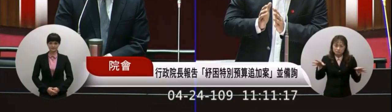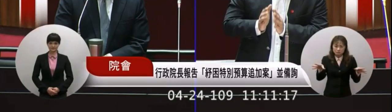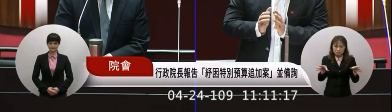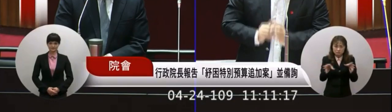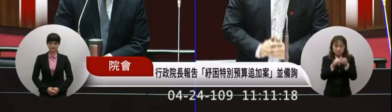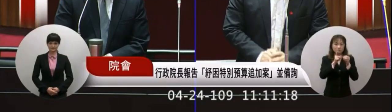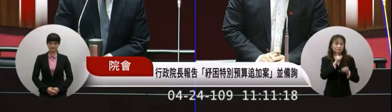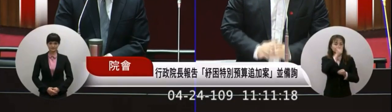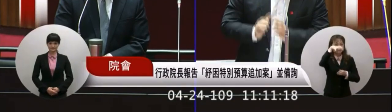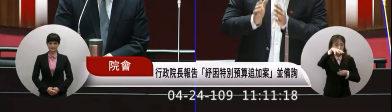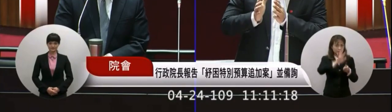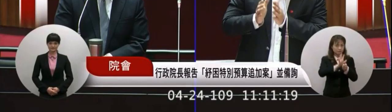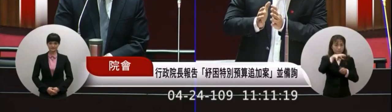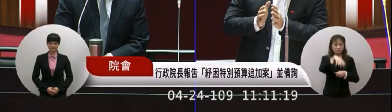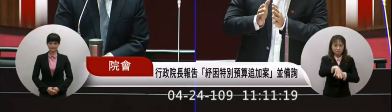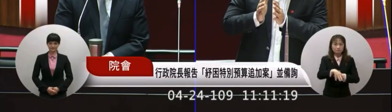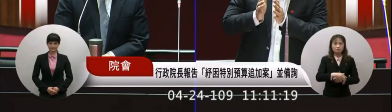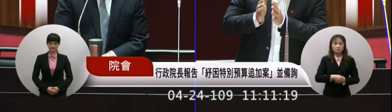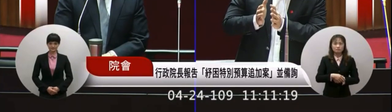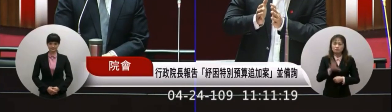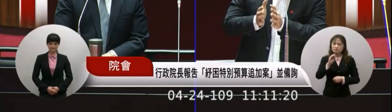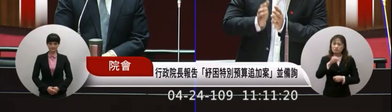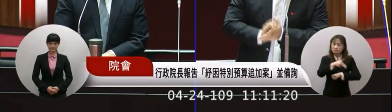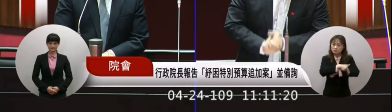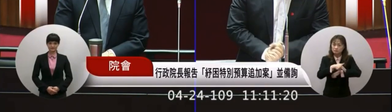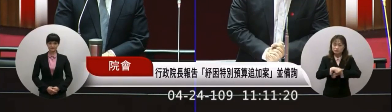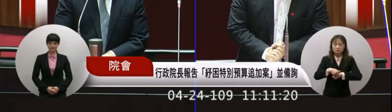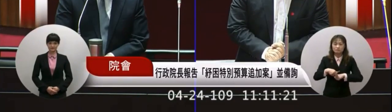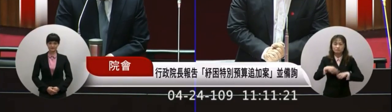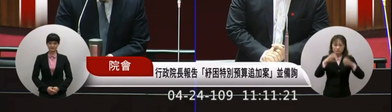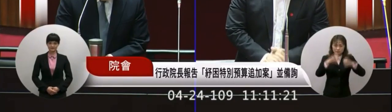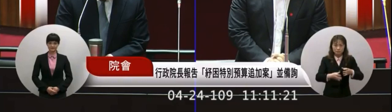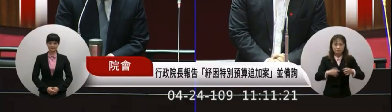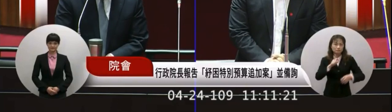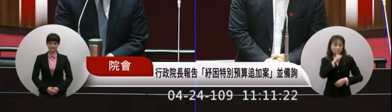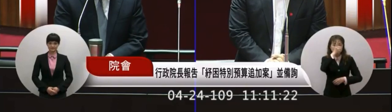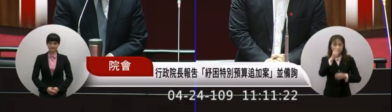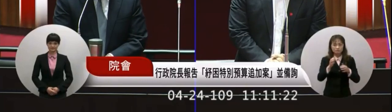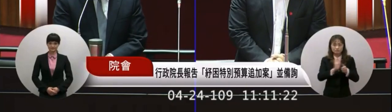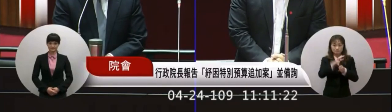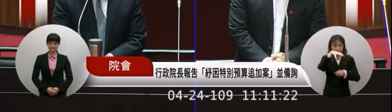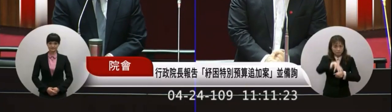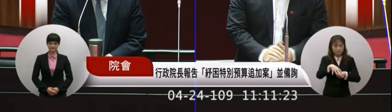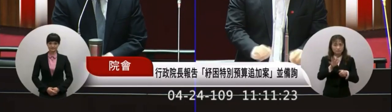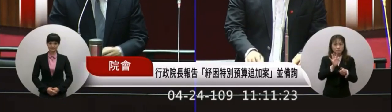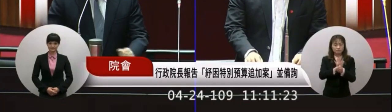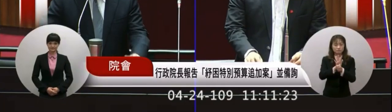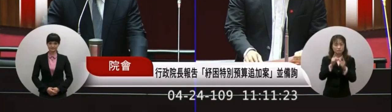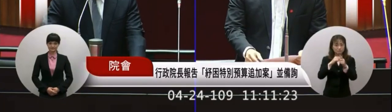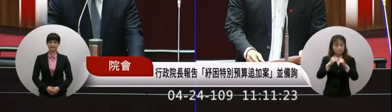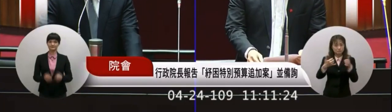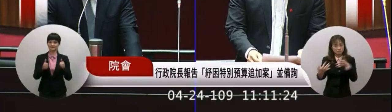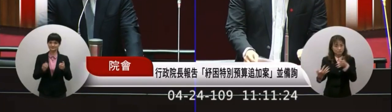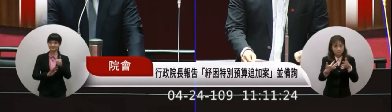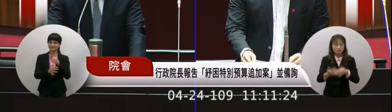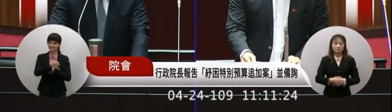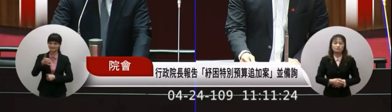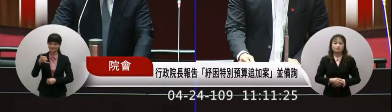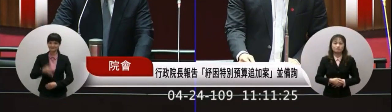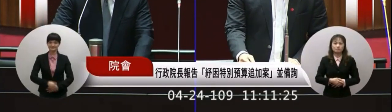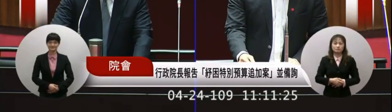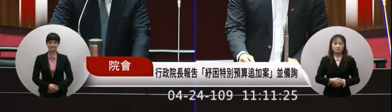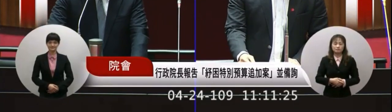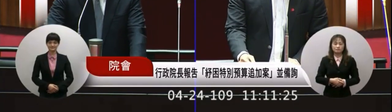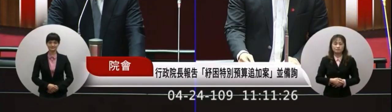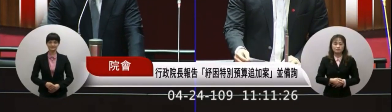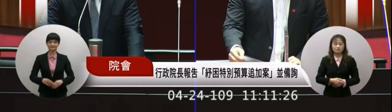窗口来一个，敢有规划要做一个整合的窗口来一个服务民众？ 啊，感谢委员啊，